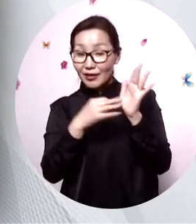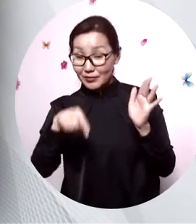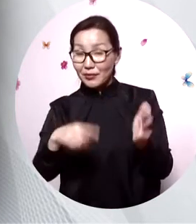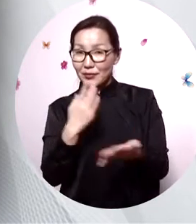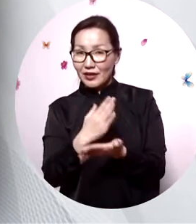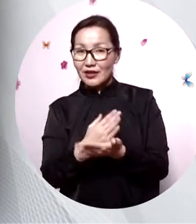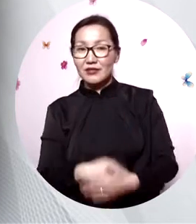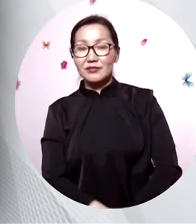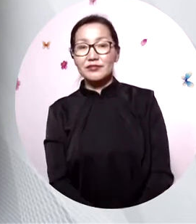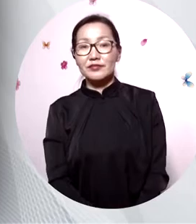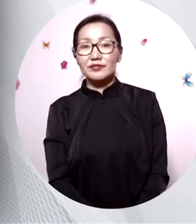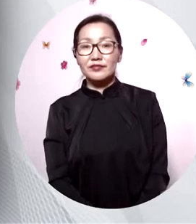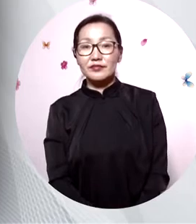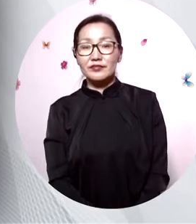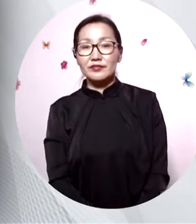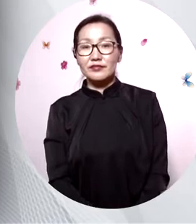97-98-д байгаа.